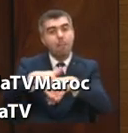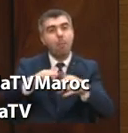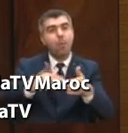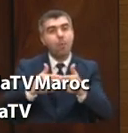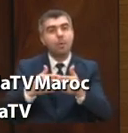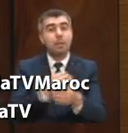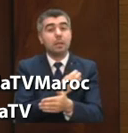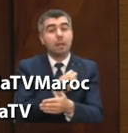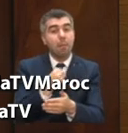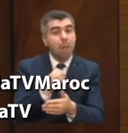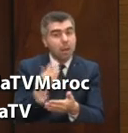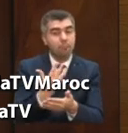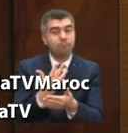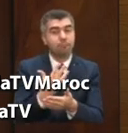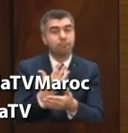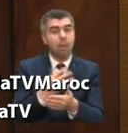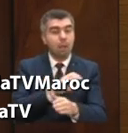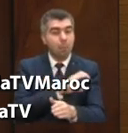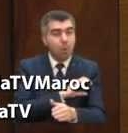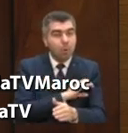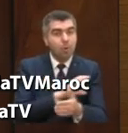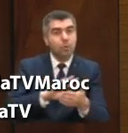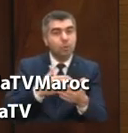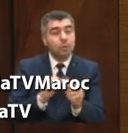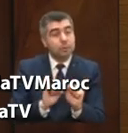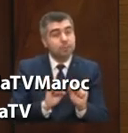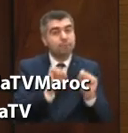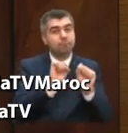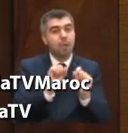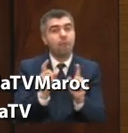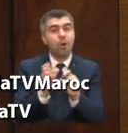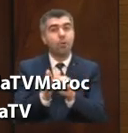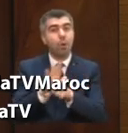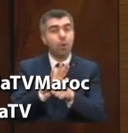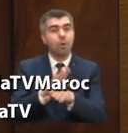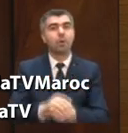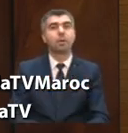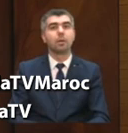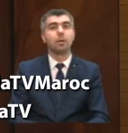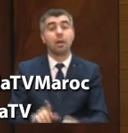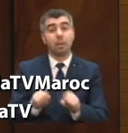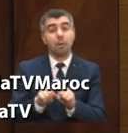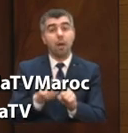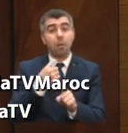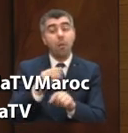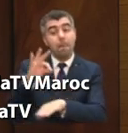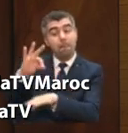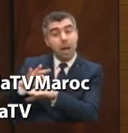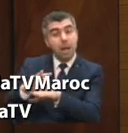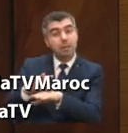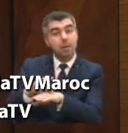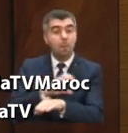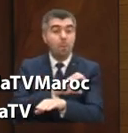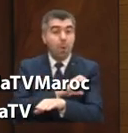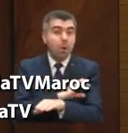من أطباء ممرضين والقطاعات كلها اللي كتواجه هاد الجائحة، لما لا يتم اعتبار هذه الحوادث أثناء إصابتهم بمرض